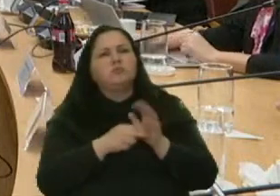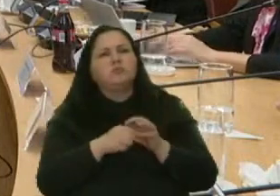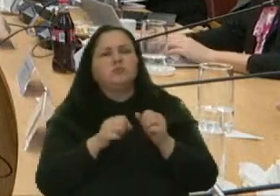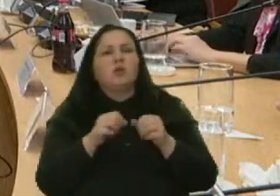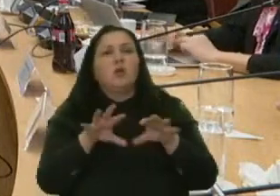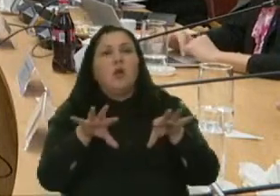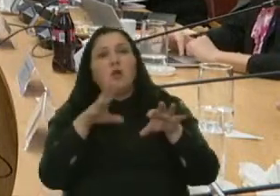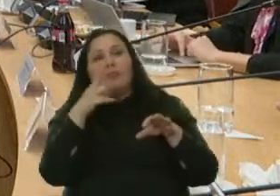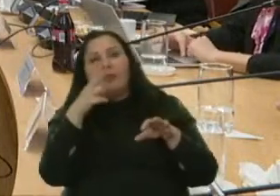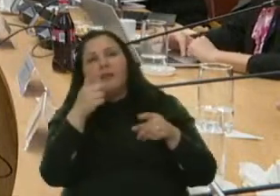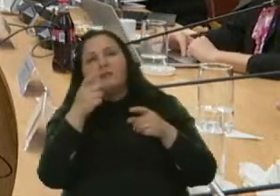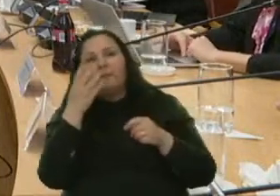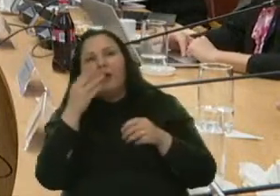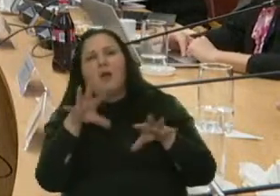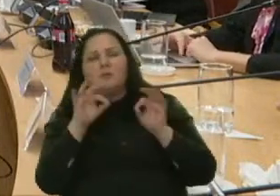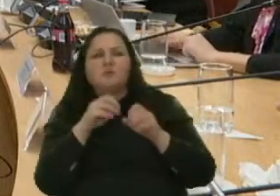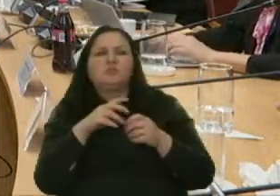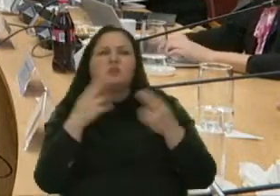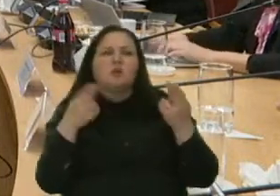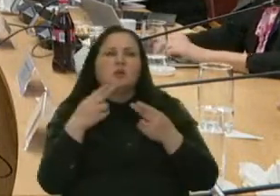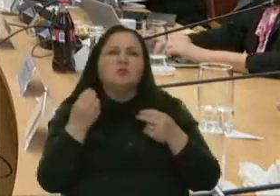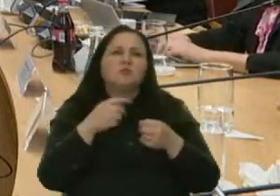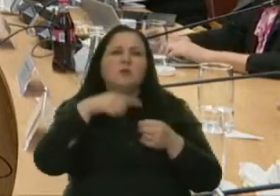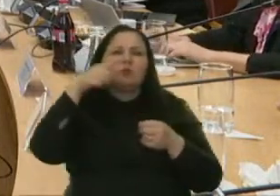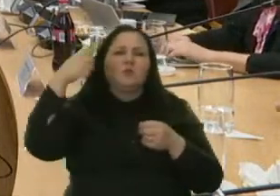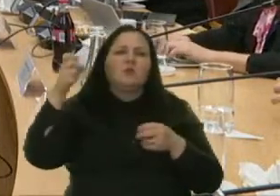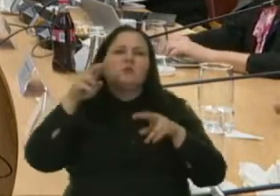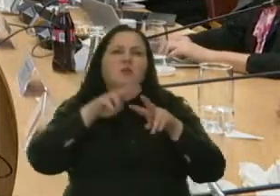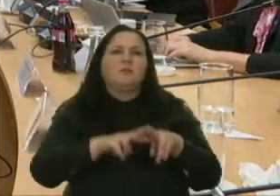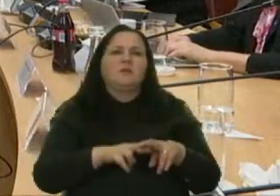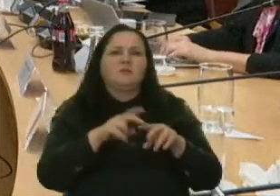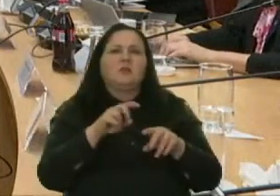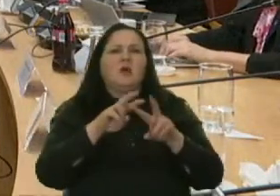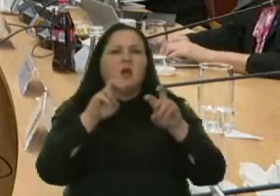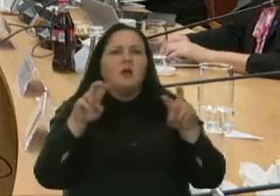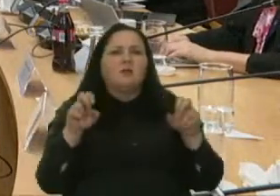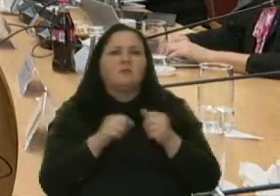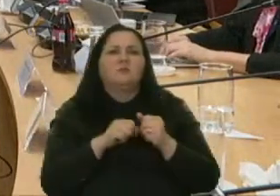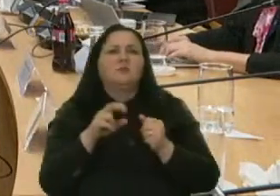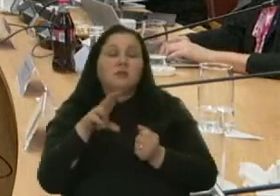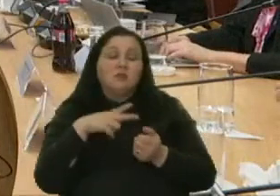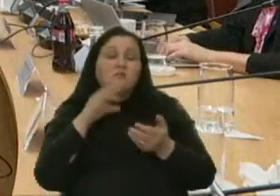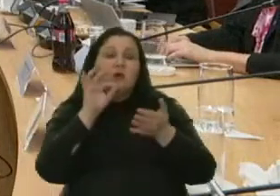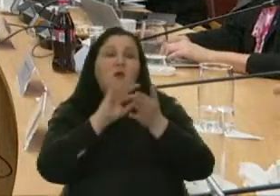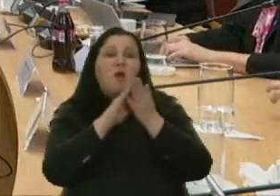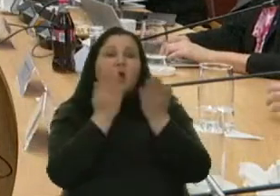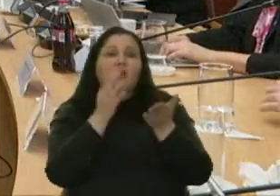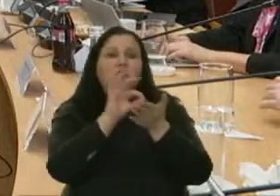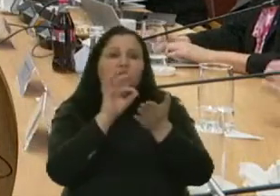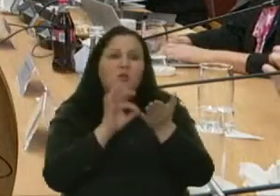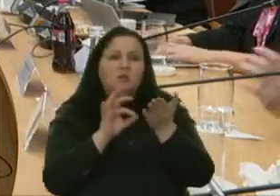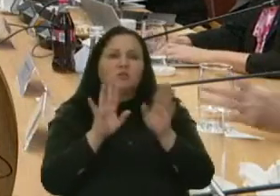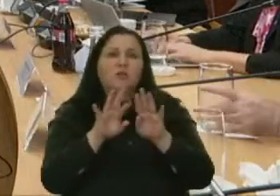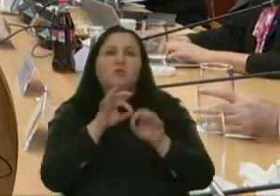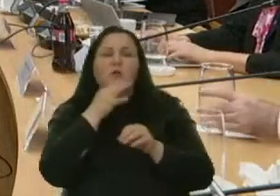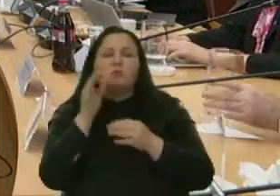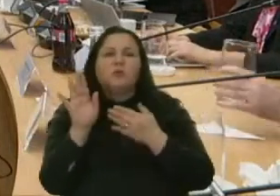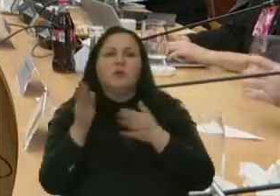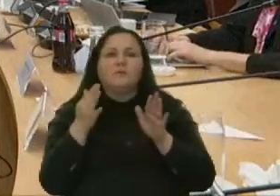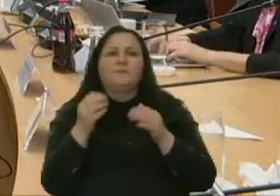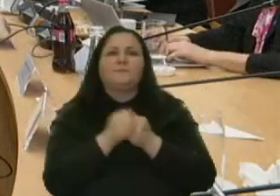an deja am găsit le căutăm și pentru restul rămase în analiză asta vreau să vă spun că este pe agenda noastră așa am și precizat la începutul ședinței